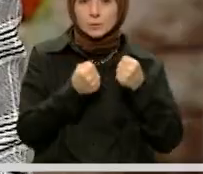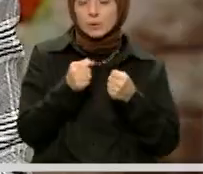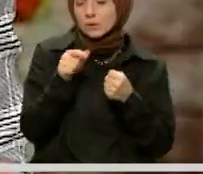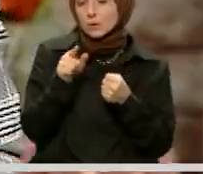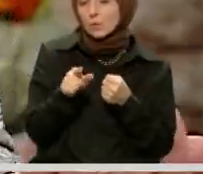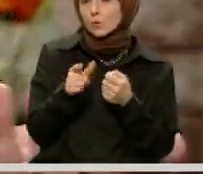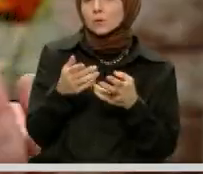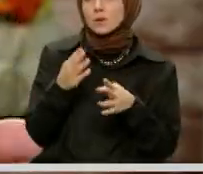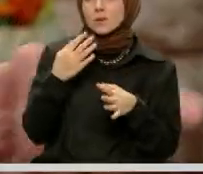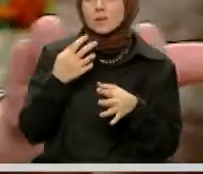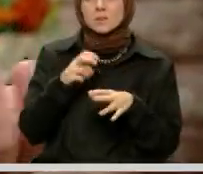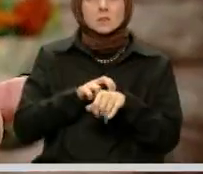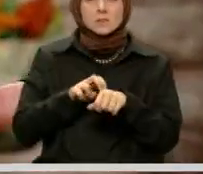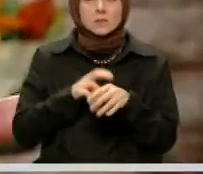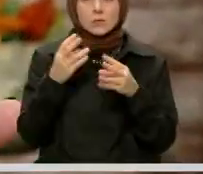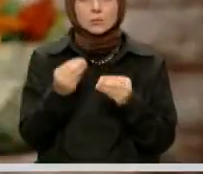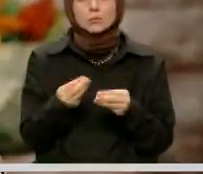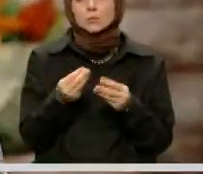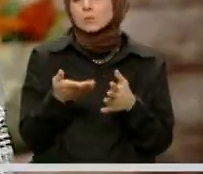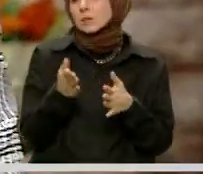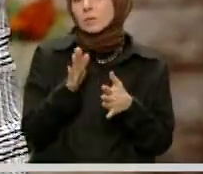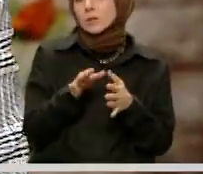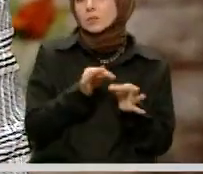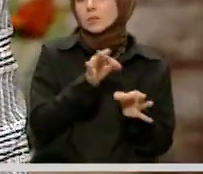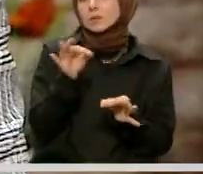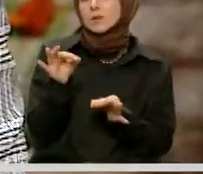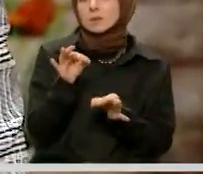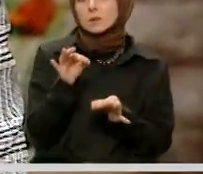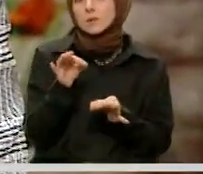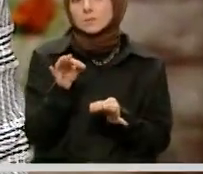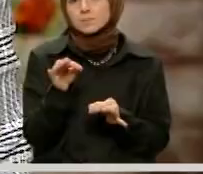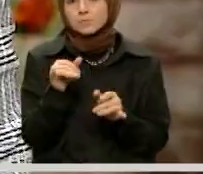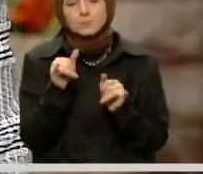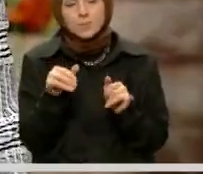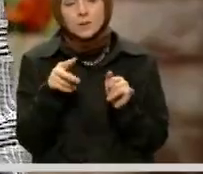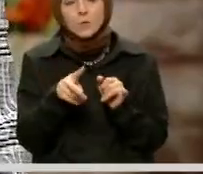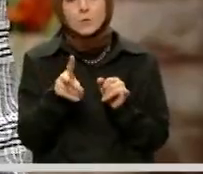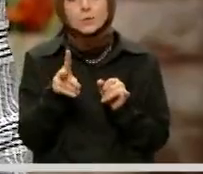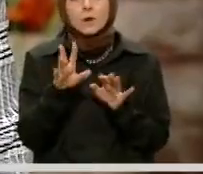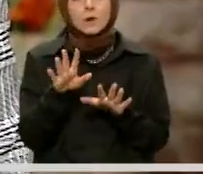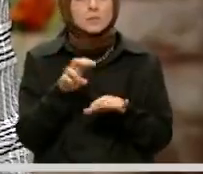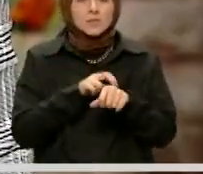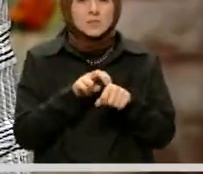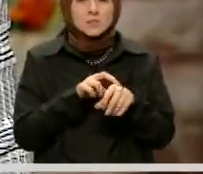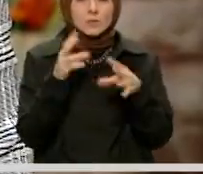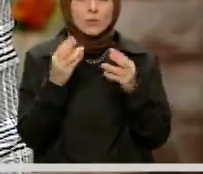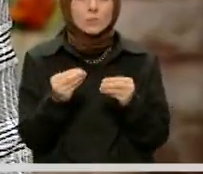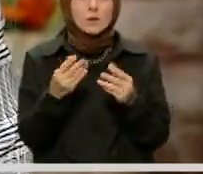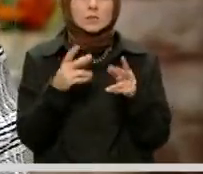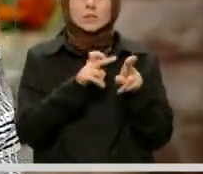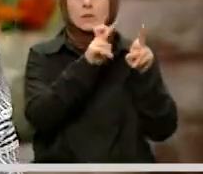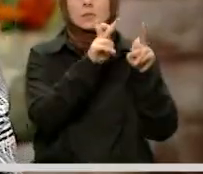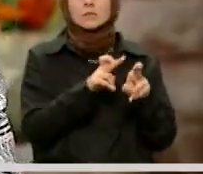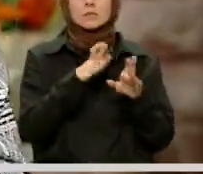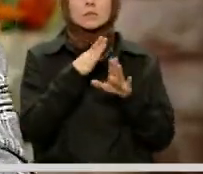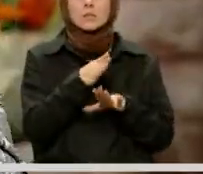de yetişecek. Yetişmeyebilir de, oruç da tutmayabilir. Hı hı. Senin oruç tutuyor olman, aç ve susuz olman, bir an önce iftara yetişmek